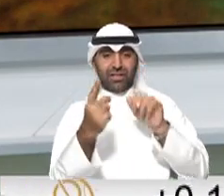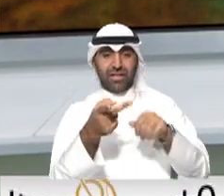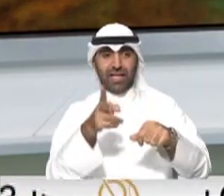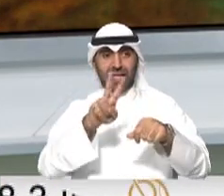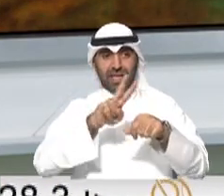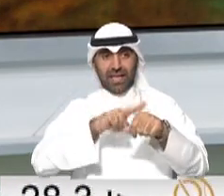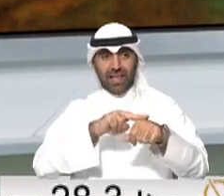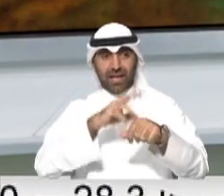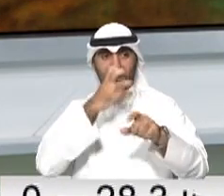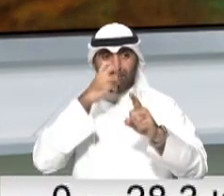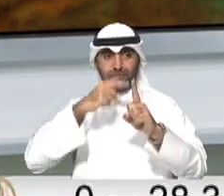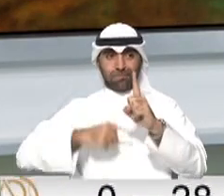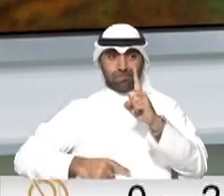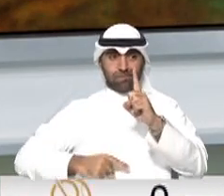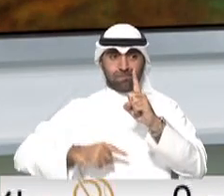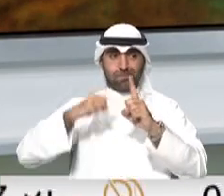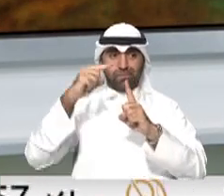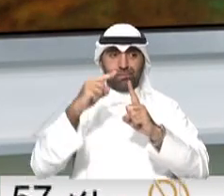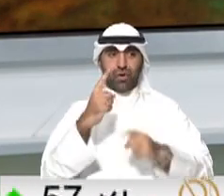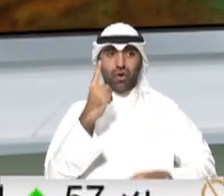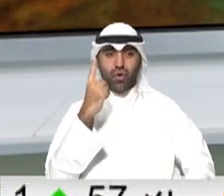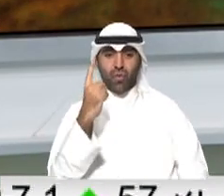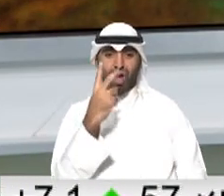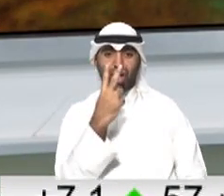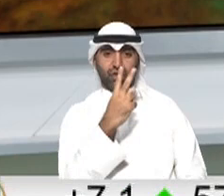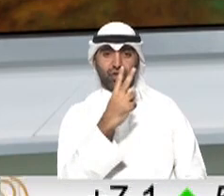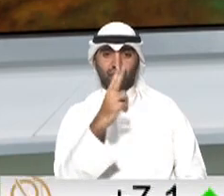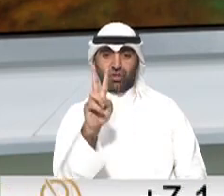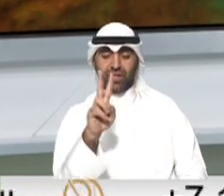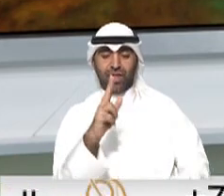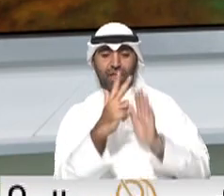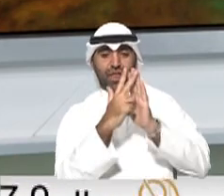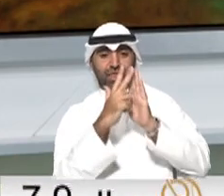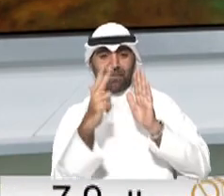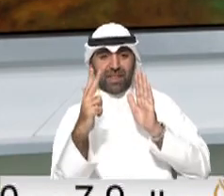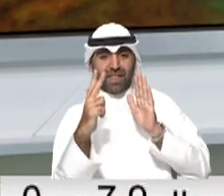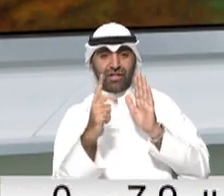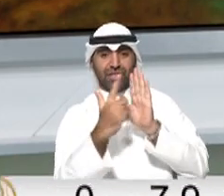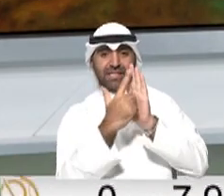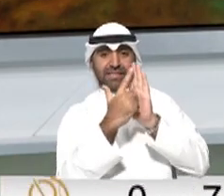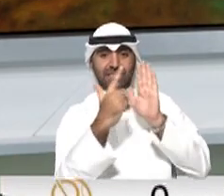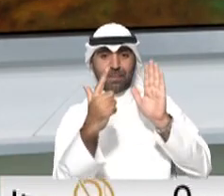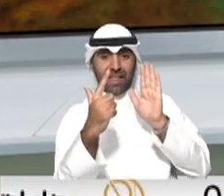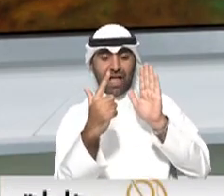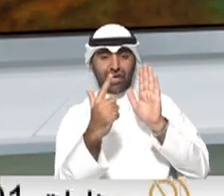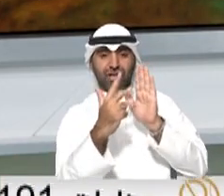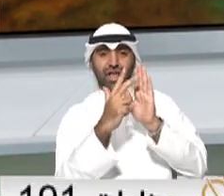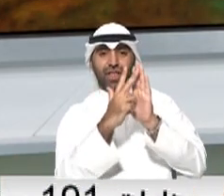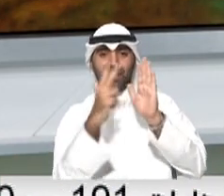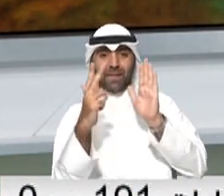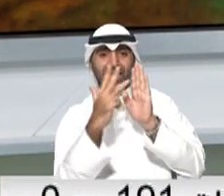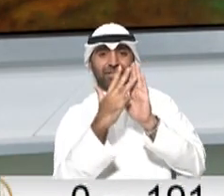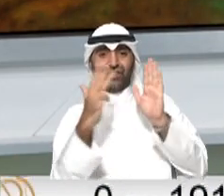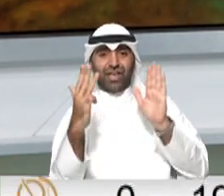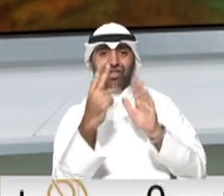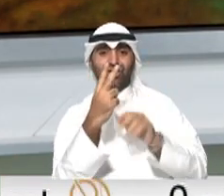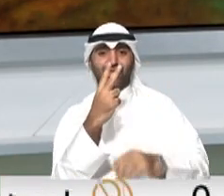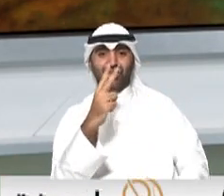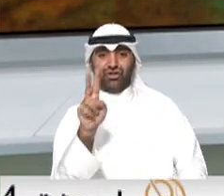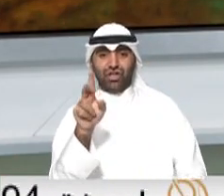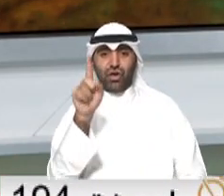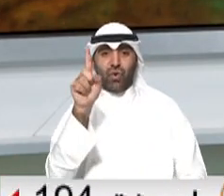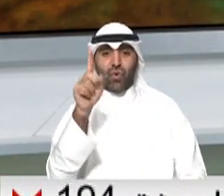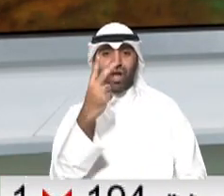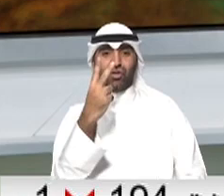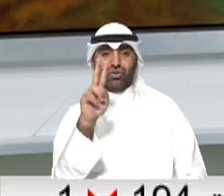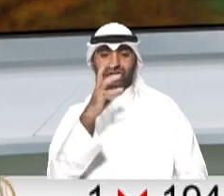والسالمي، مناطق الوسطى والساحلية متفاوتة ما بين 18 إلى 21 درجة مئوية، مع تحول الرياح للرياح الشمالية